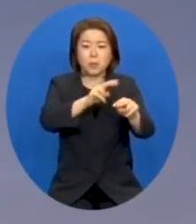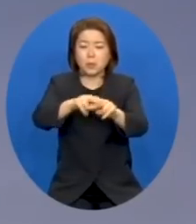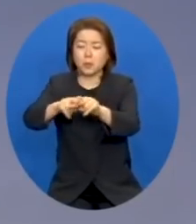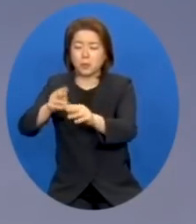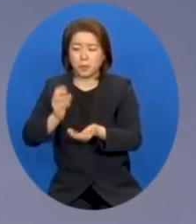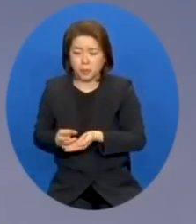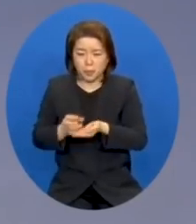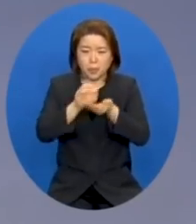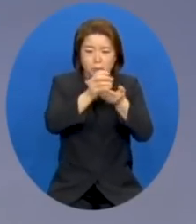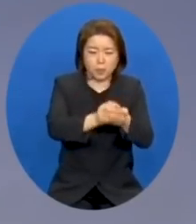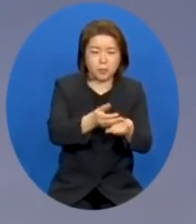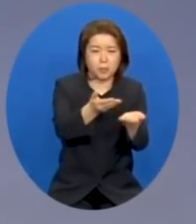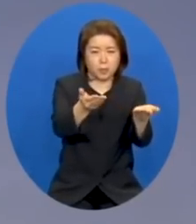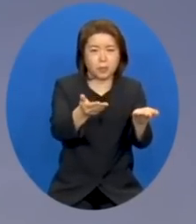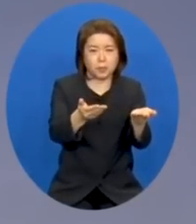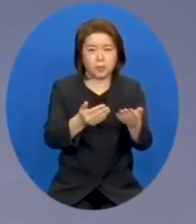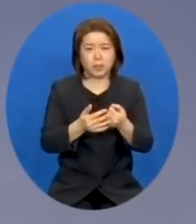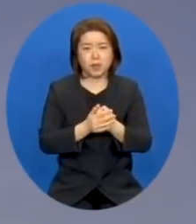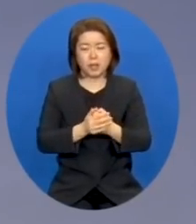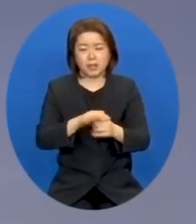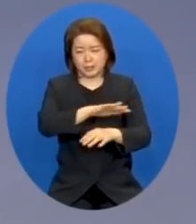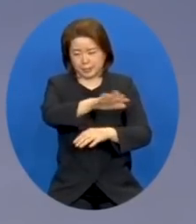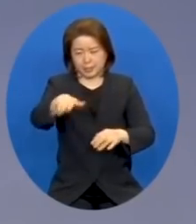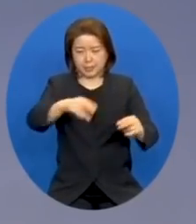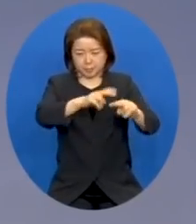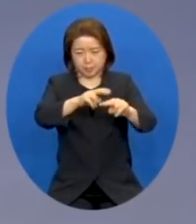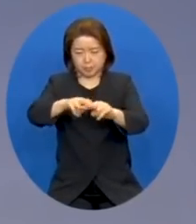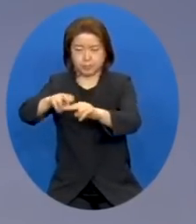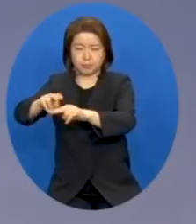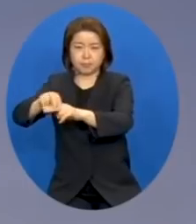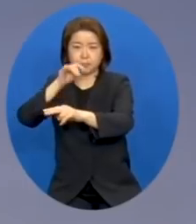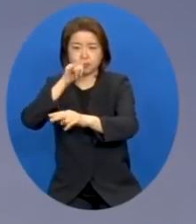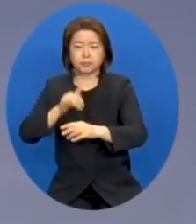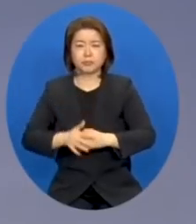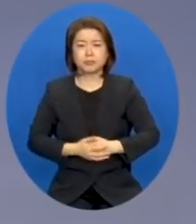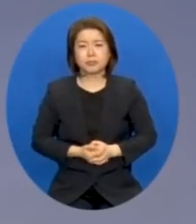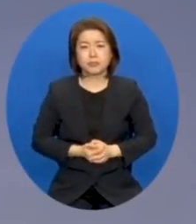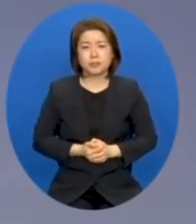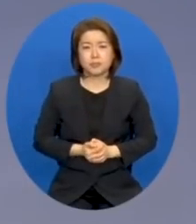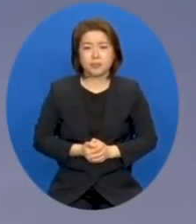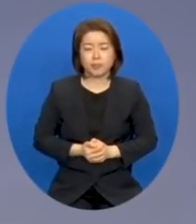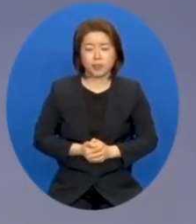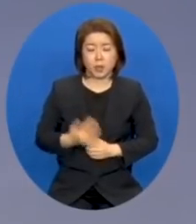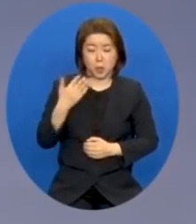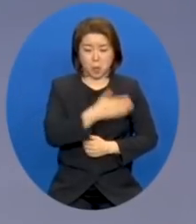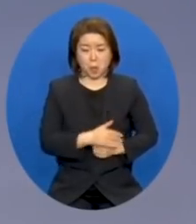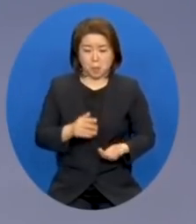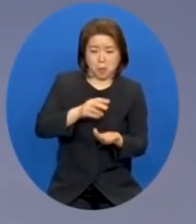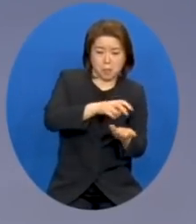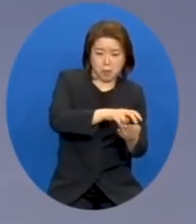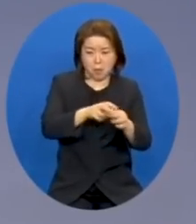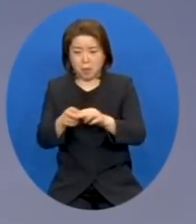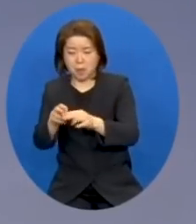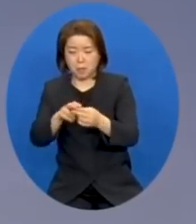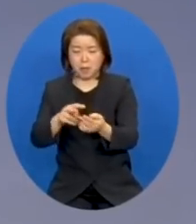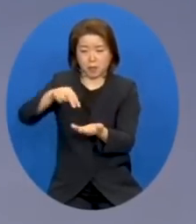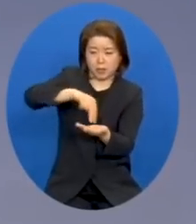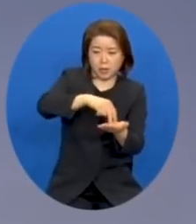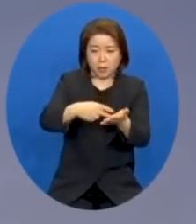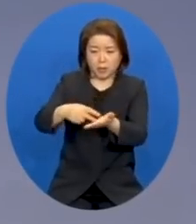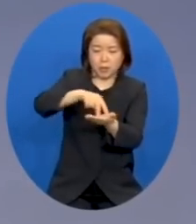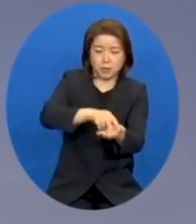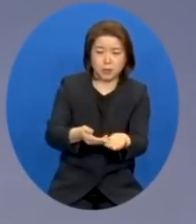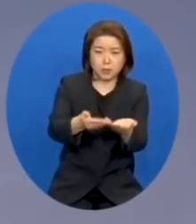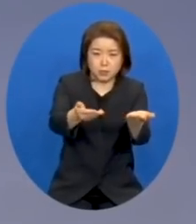우리가 가서 하겠다고 다 자리에 앉혀 씁니다 온몸은 흔들려 가면서 떡을 가지고 가서